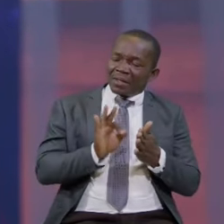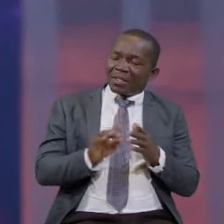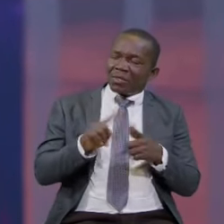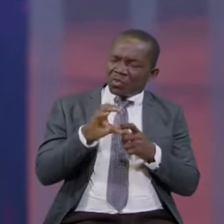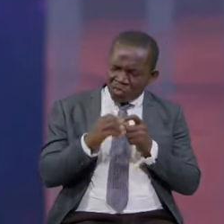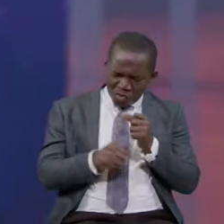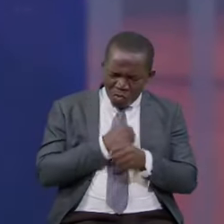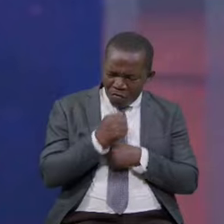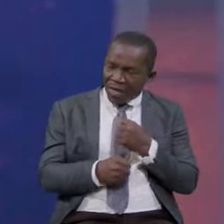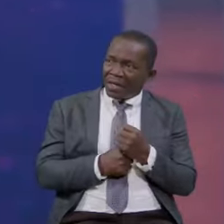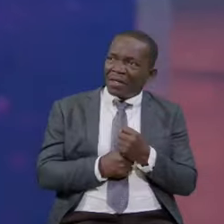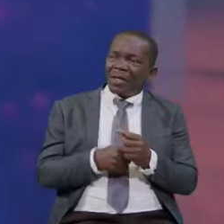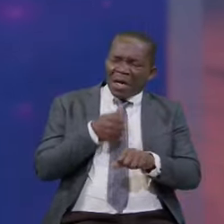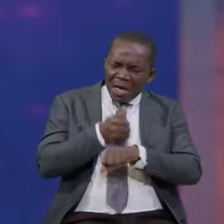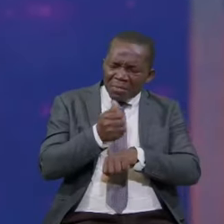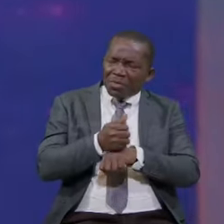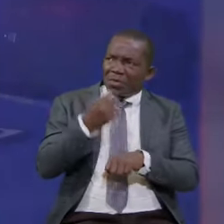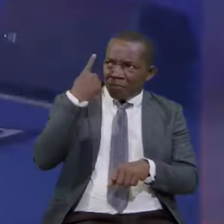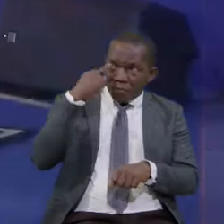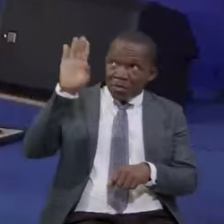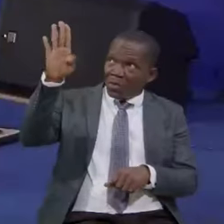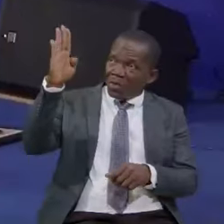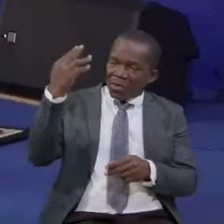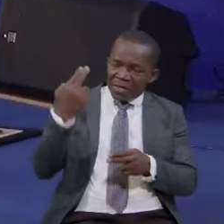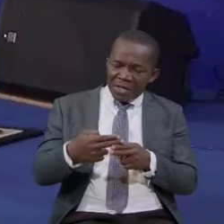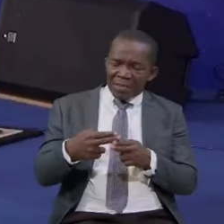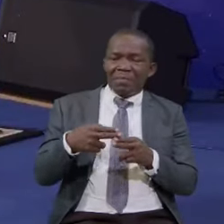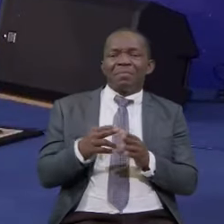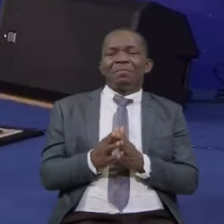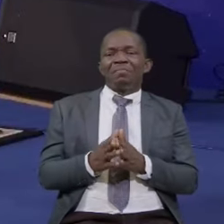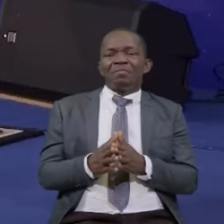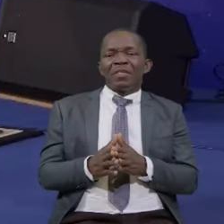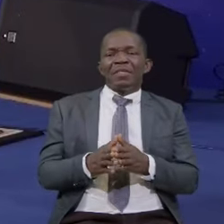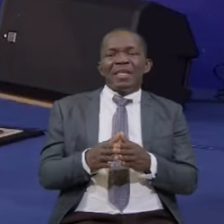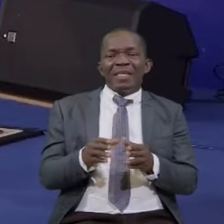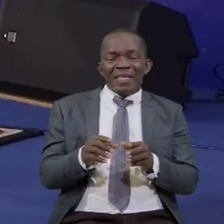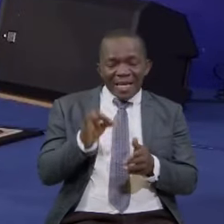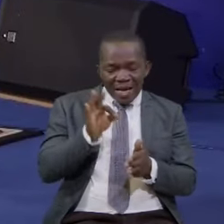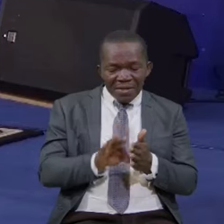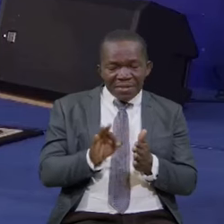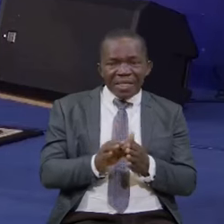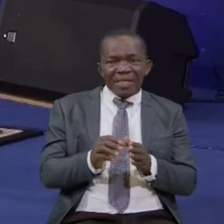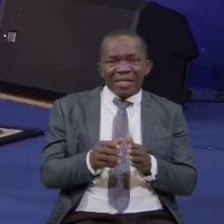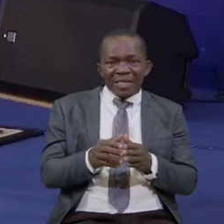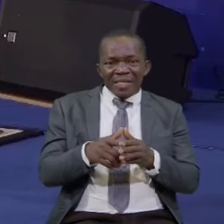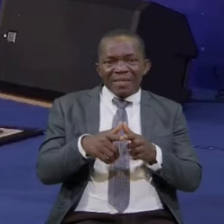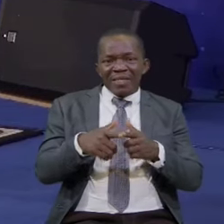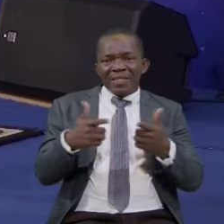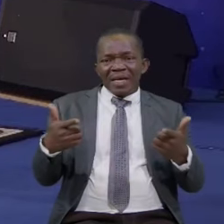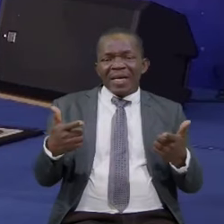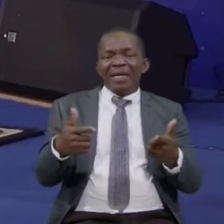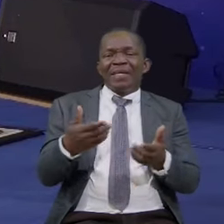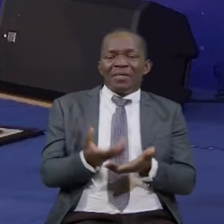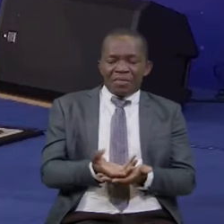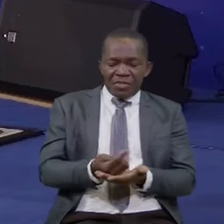qui venait parce qu'il regardait le probe de Christ comme une richess plus grande que le trésors de l'Égypte car il avait